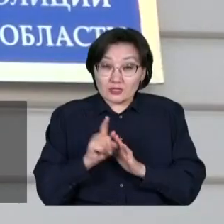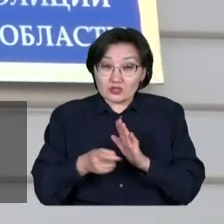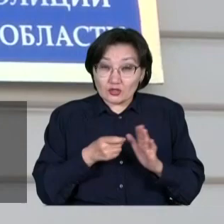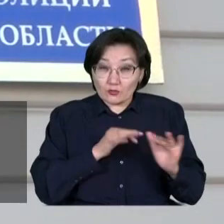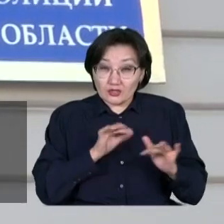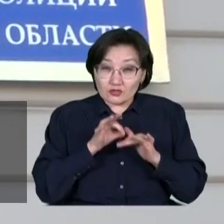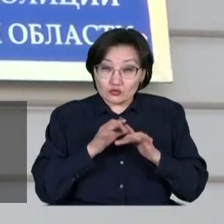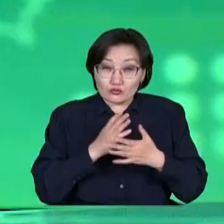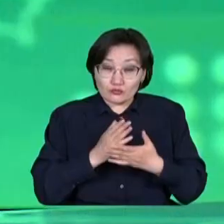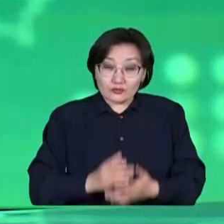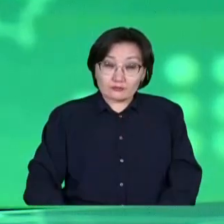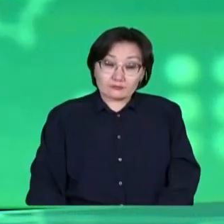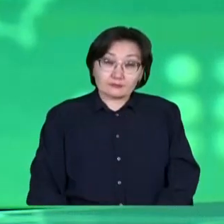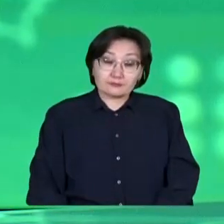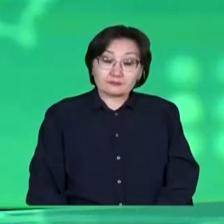әрекеттері жүргізілуде.